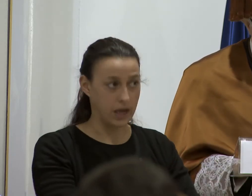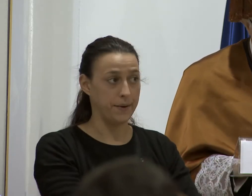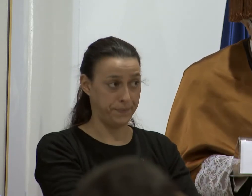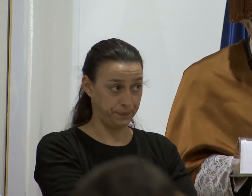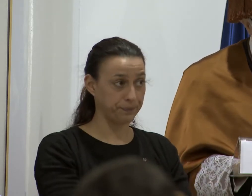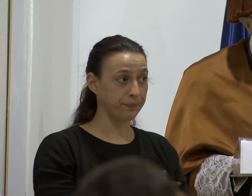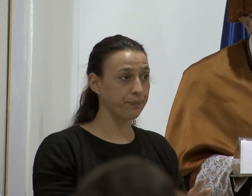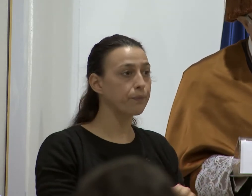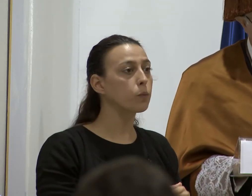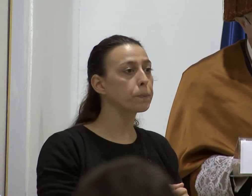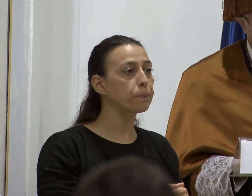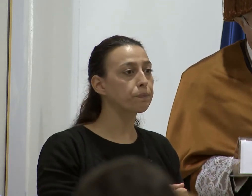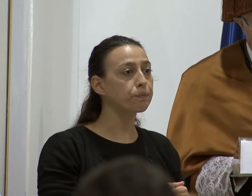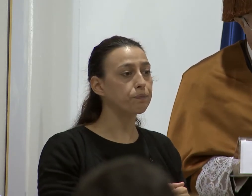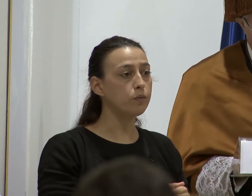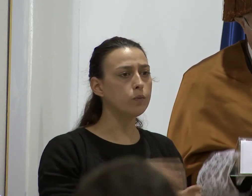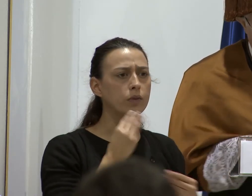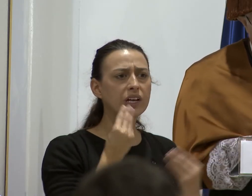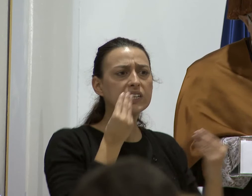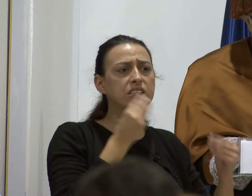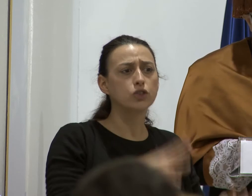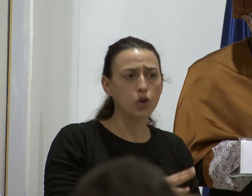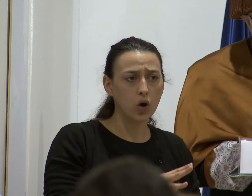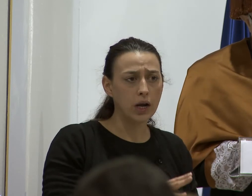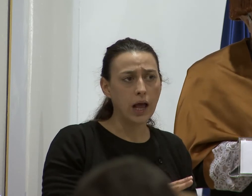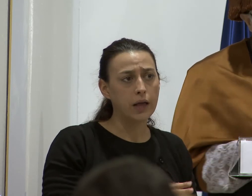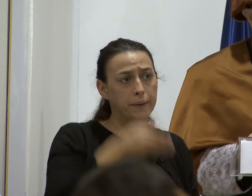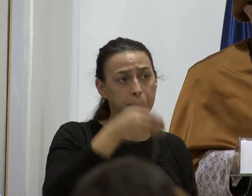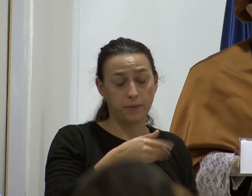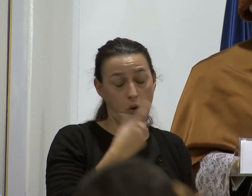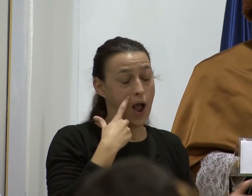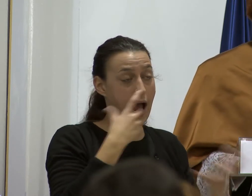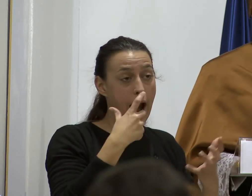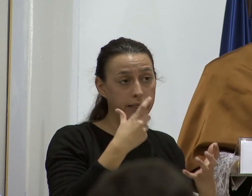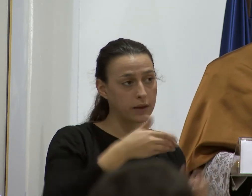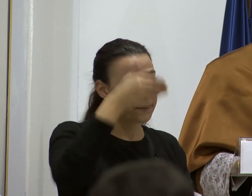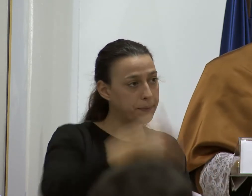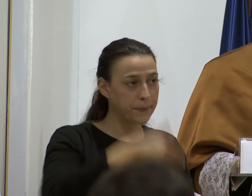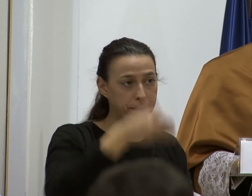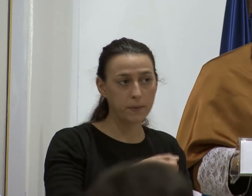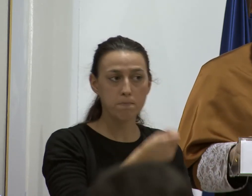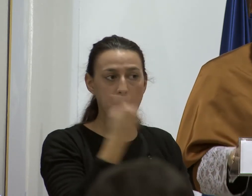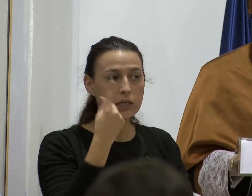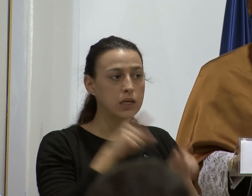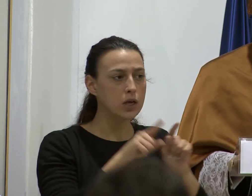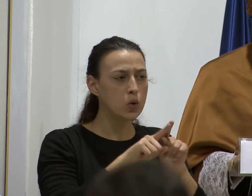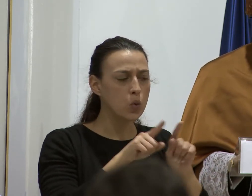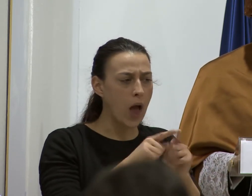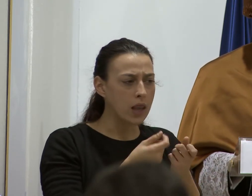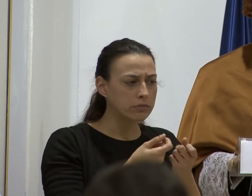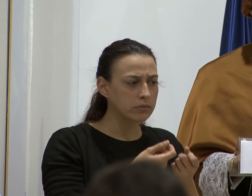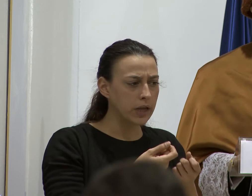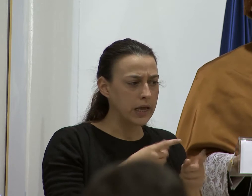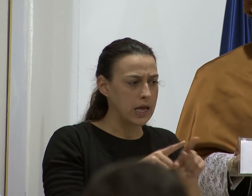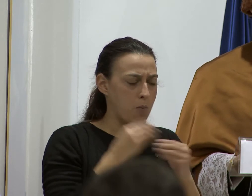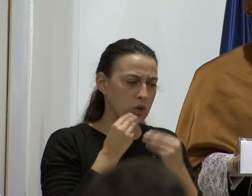la història de la seva percepció interpretativa. La història de com altres persones,